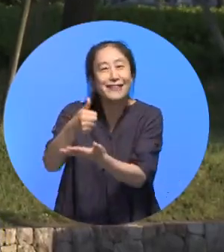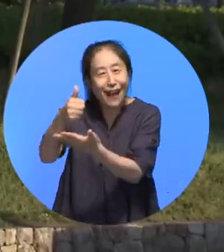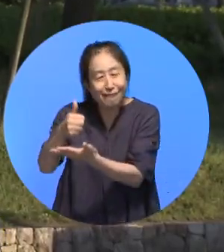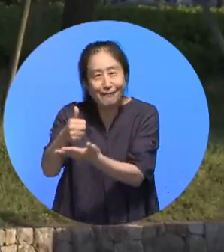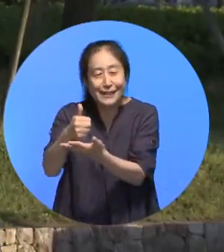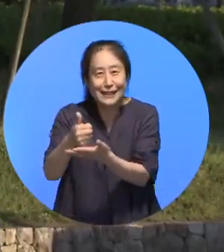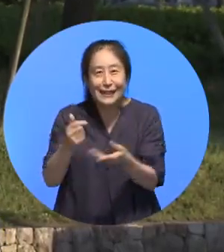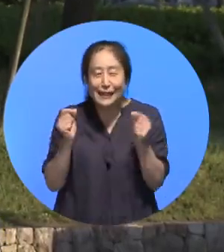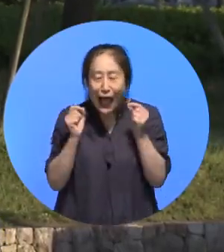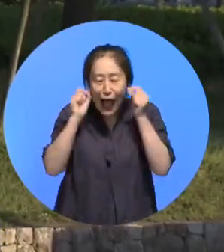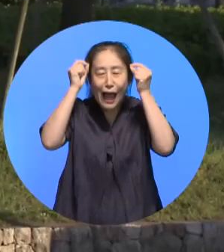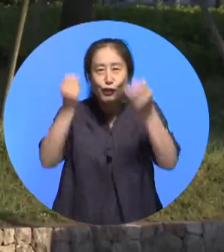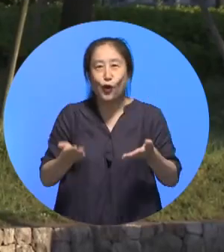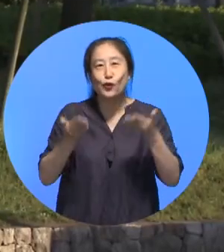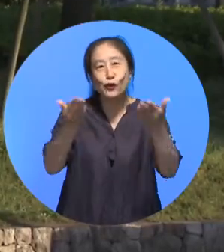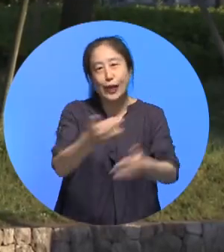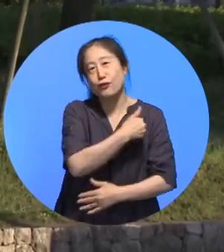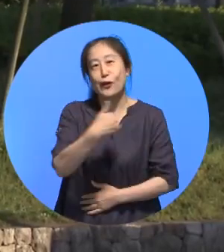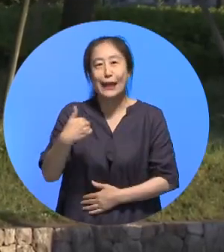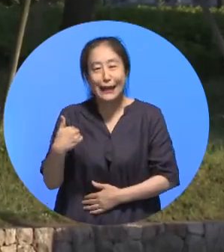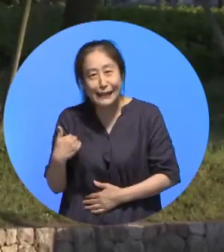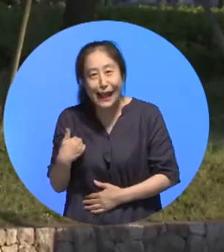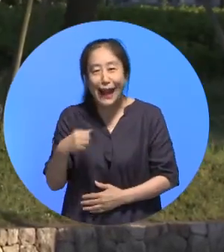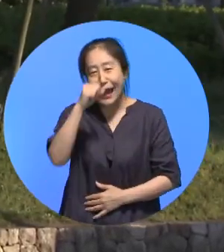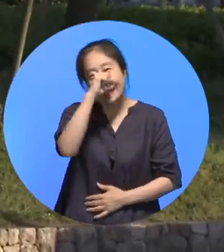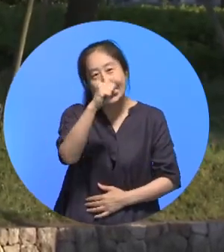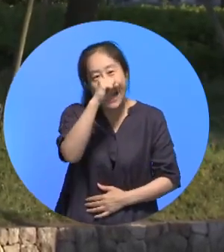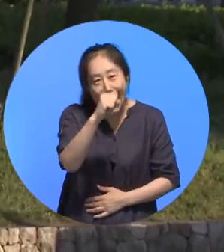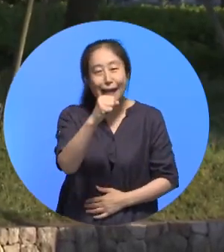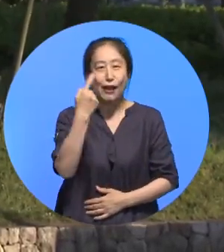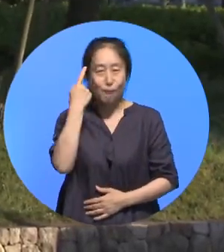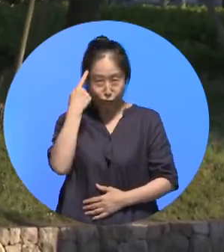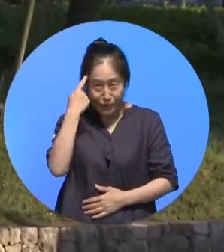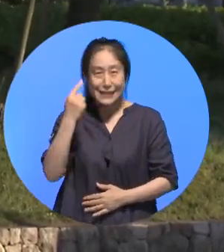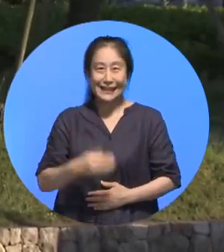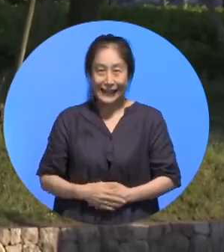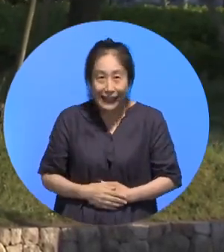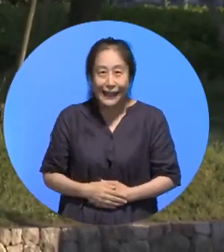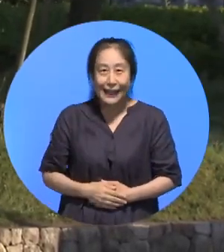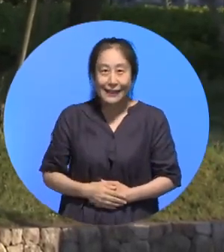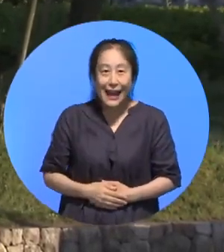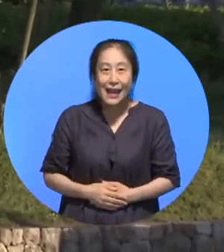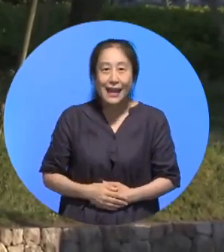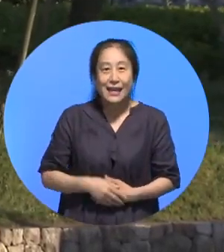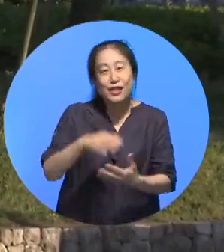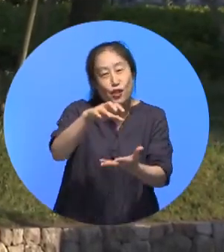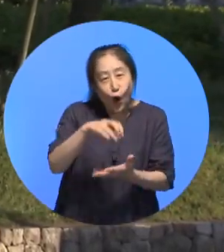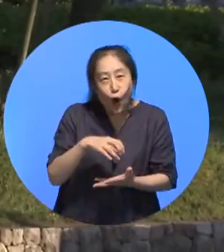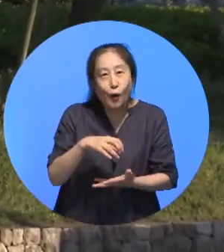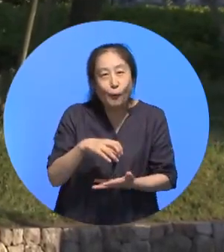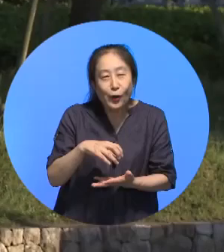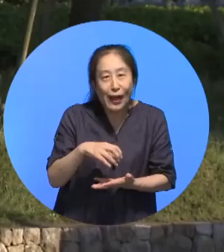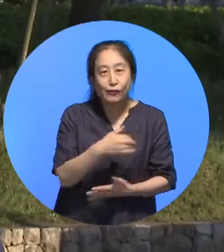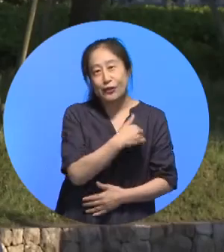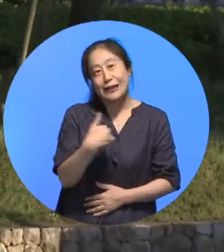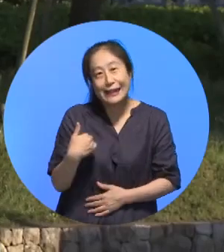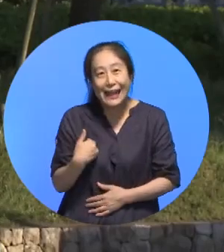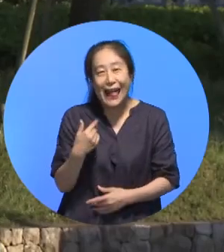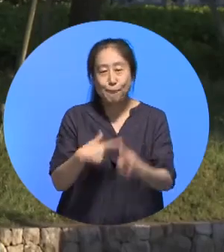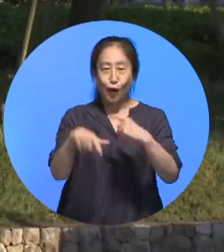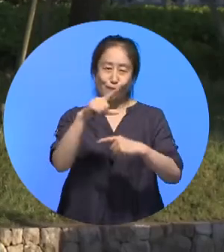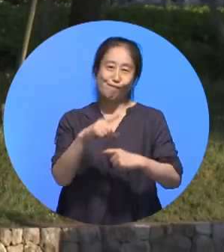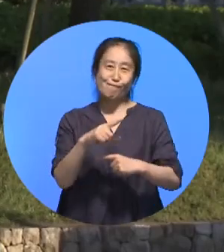お客さんに感動を届けたまその先にシっていう評価をいただけたらやっぱ嬉しいなと思います